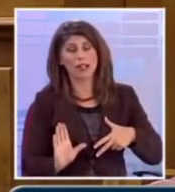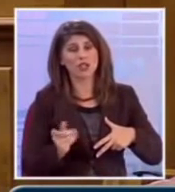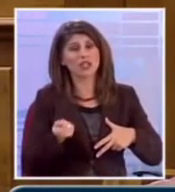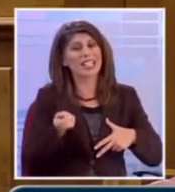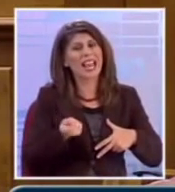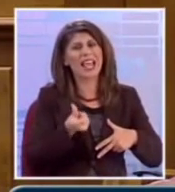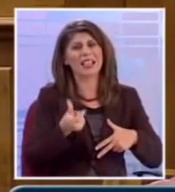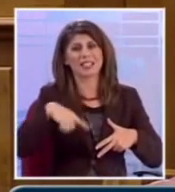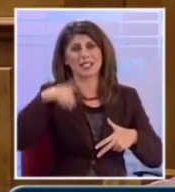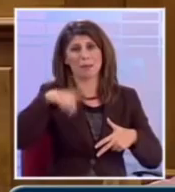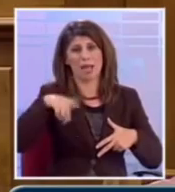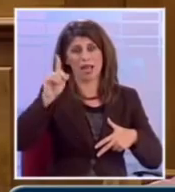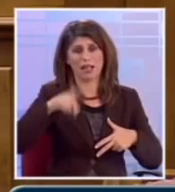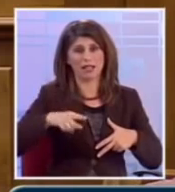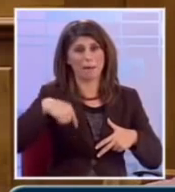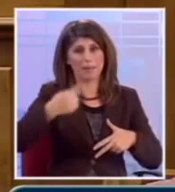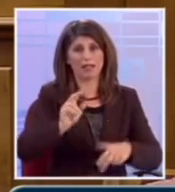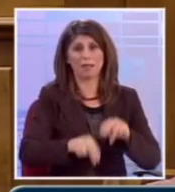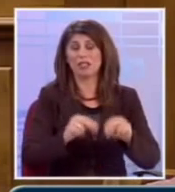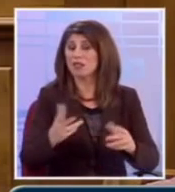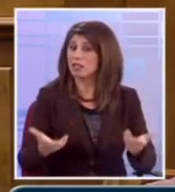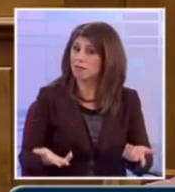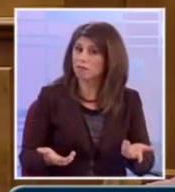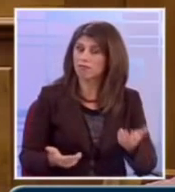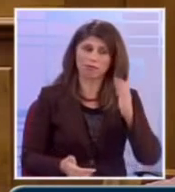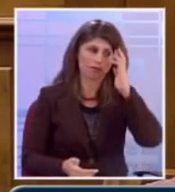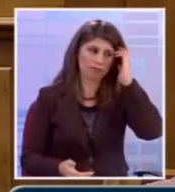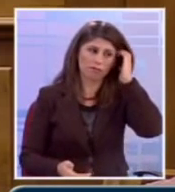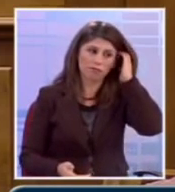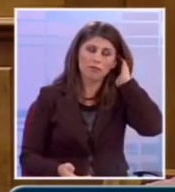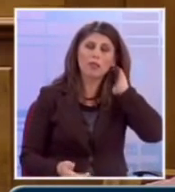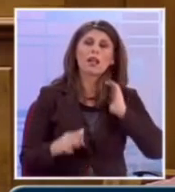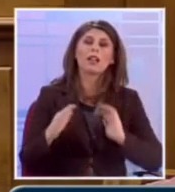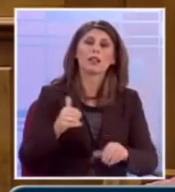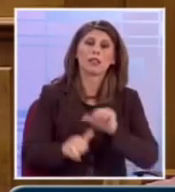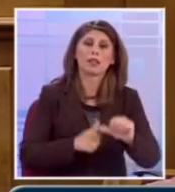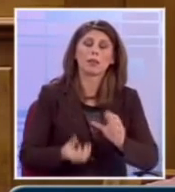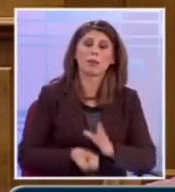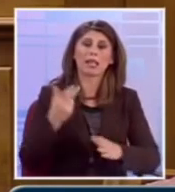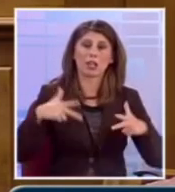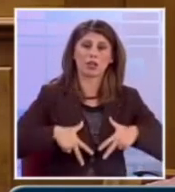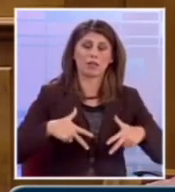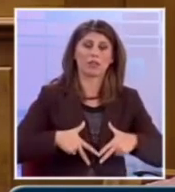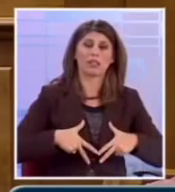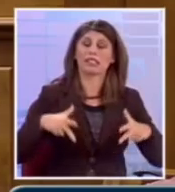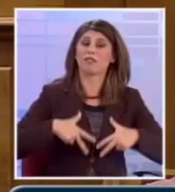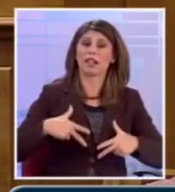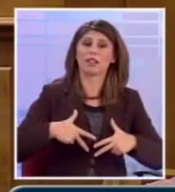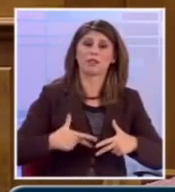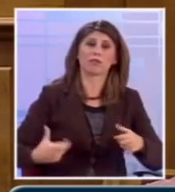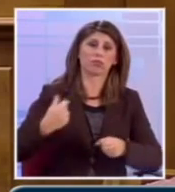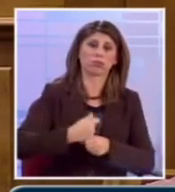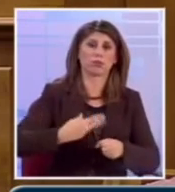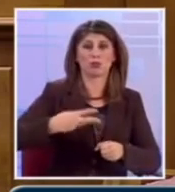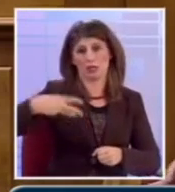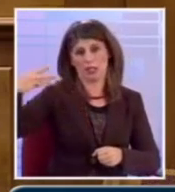ελάχιστες μέρες μετά την ψήφισή του ή θα αναθεωρηθεί από μία νέα κυβέρνηση, στην κυβέρνηση του ΣΥΡΙΖΑ.